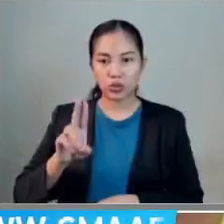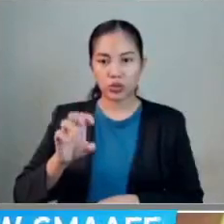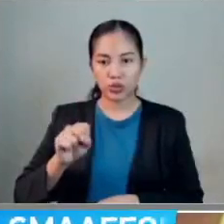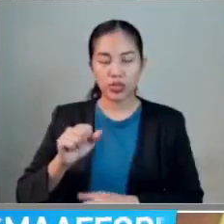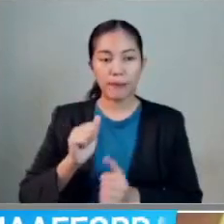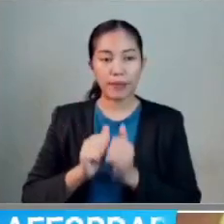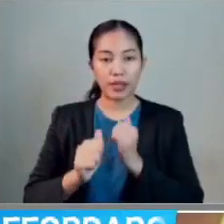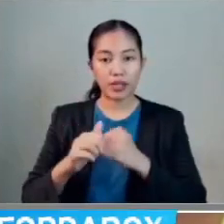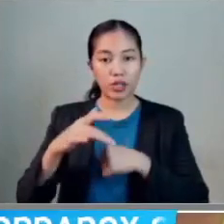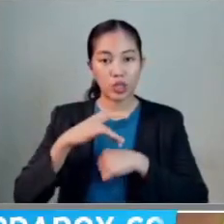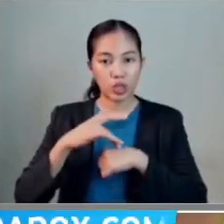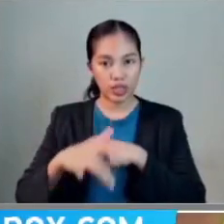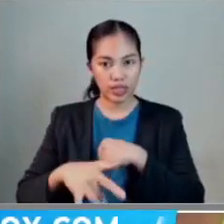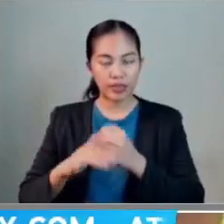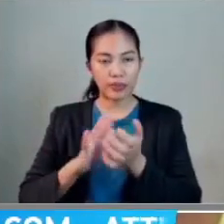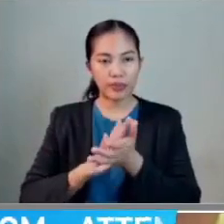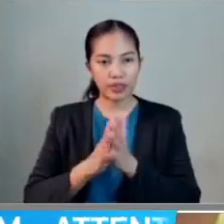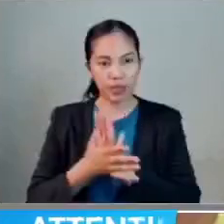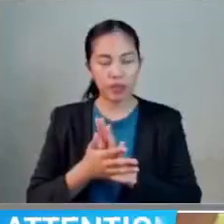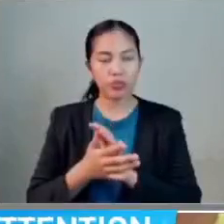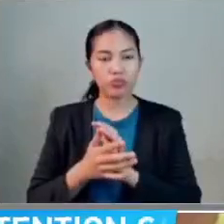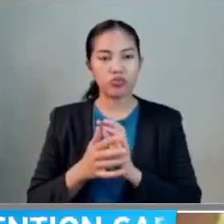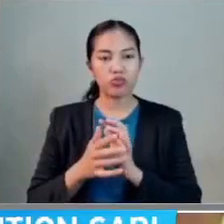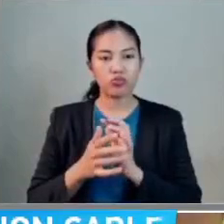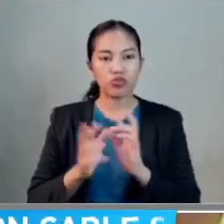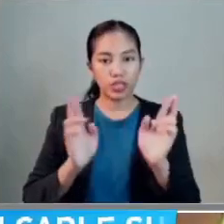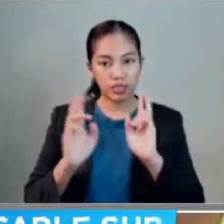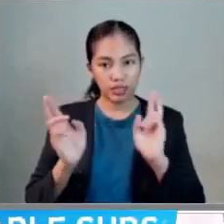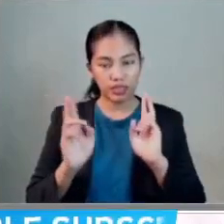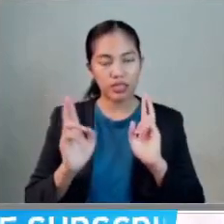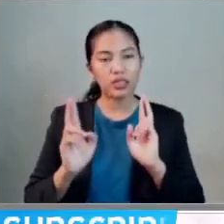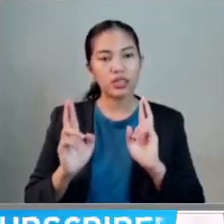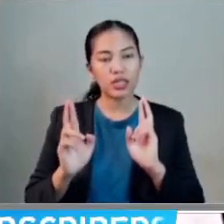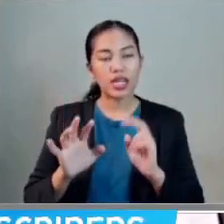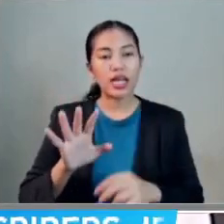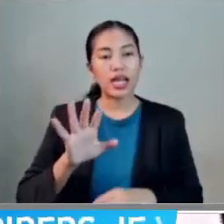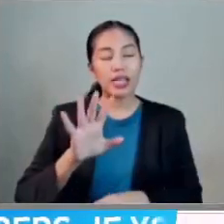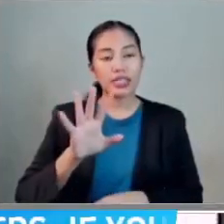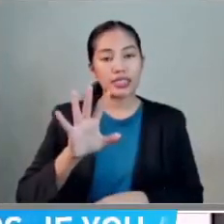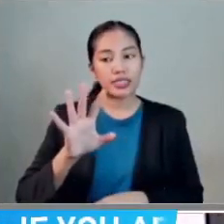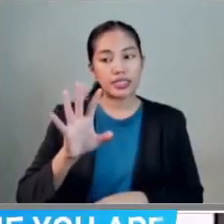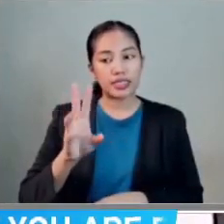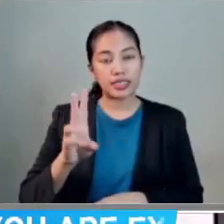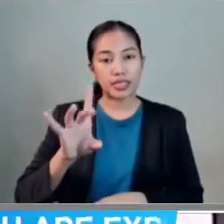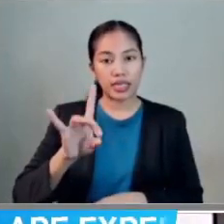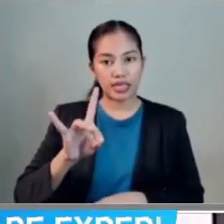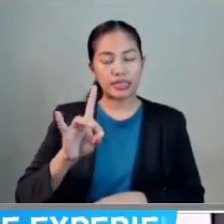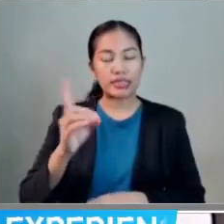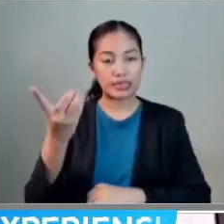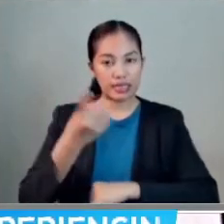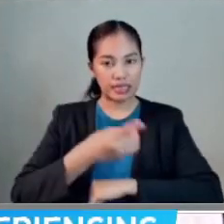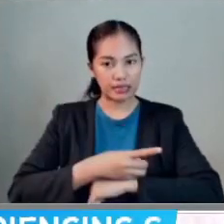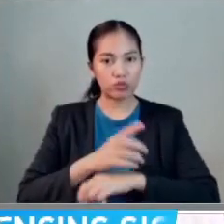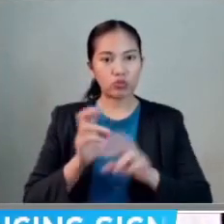sweet corn, which is 68 days, maha-harvest mo na siya. Bakit ito sumikat? Dahil meron siya kasi content